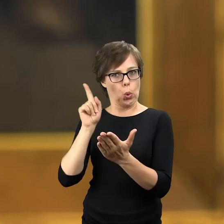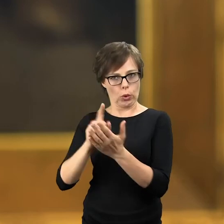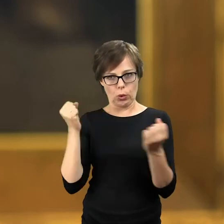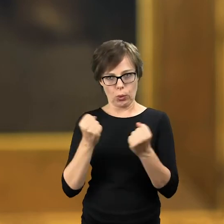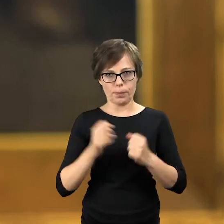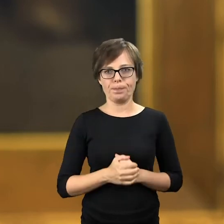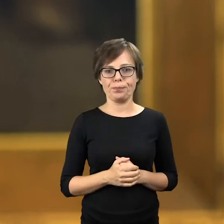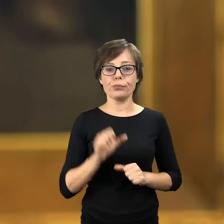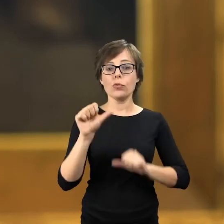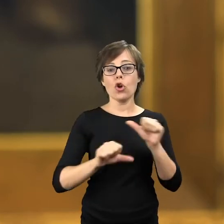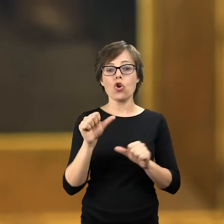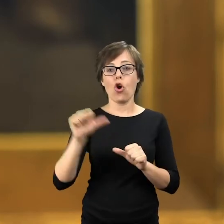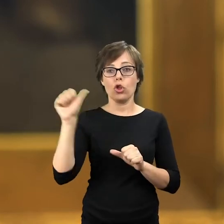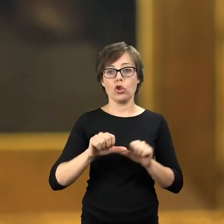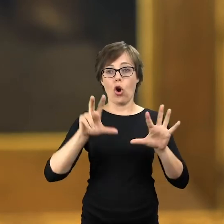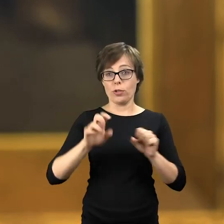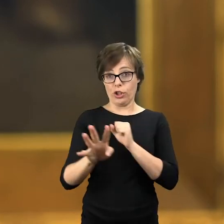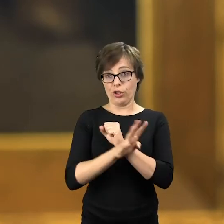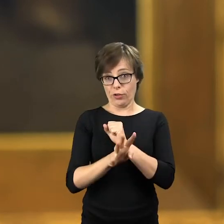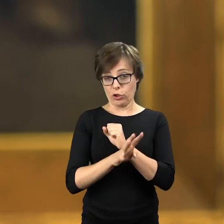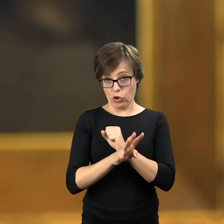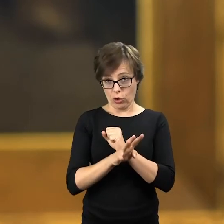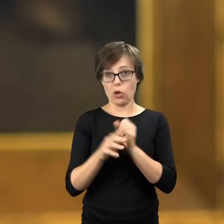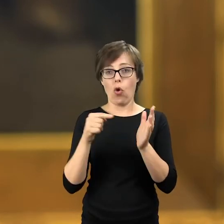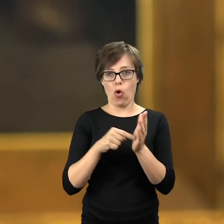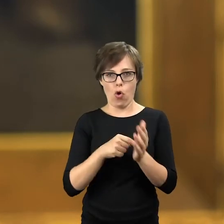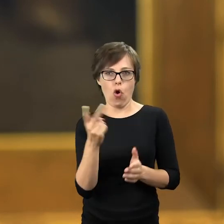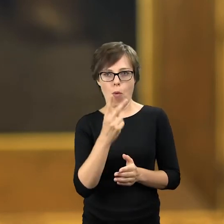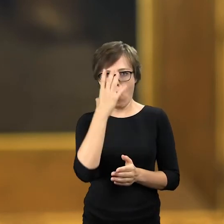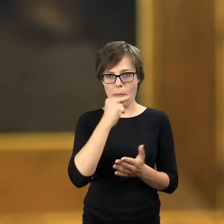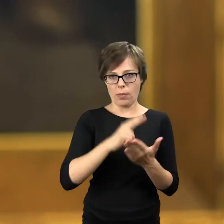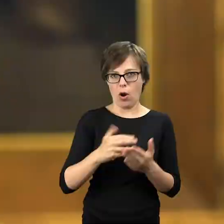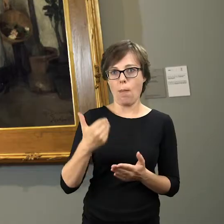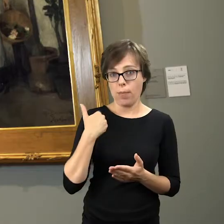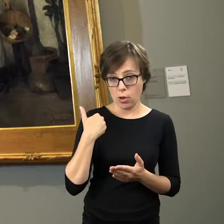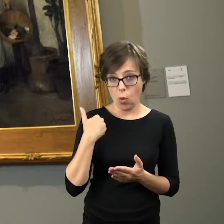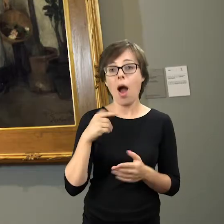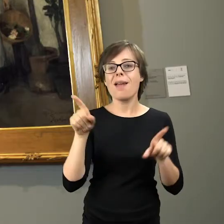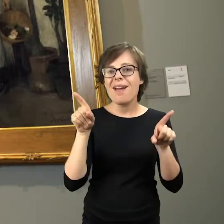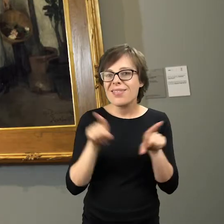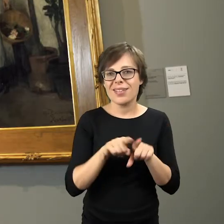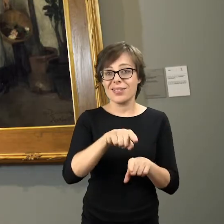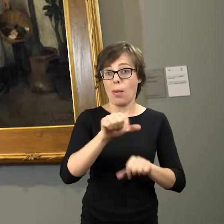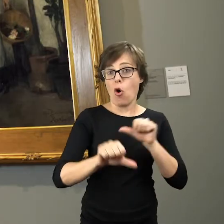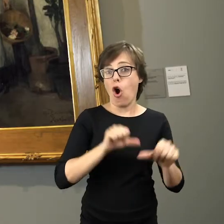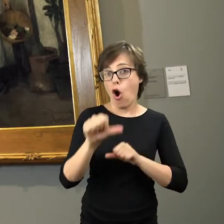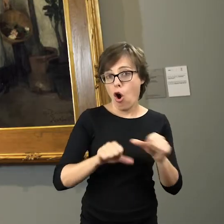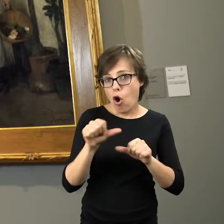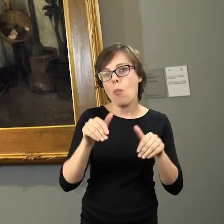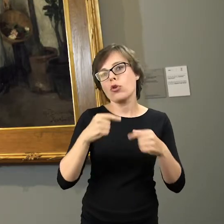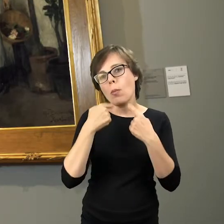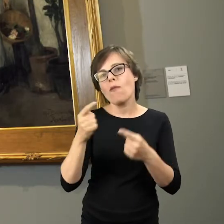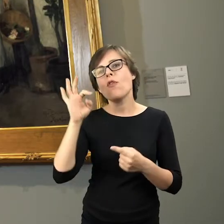Rok 1890, kiedy powstają te dwa dzieła, jest swoistą cezurą. Tu boznańska, 25